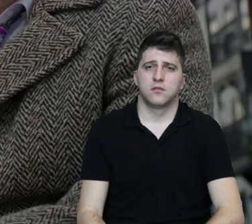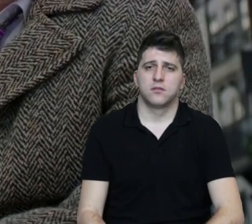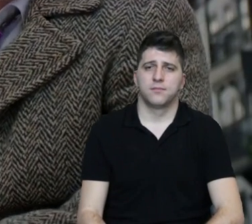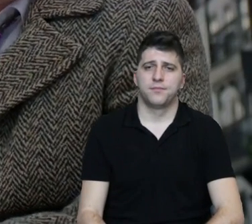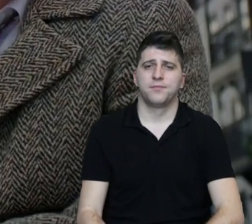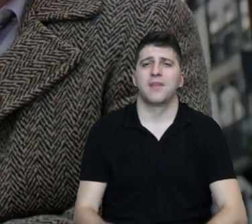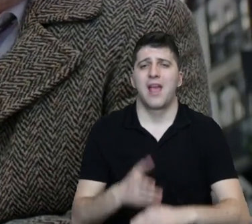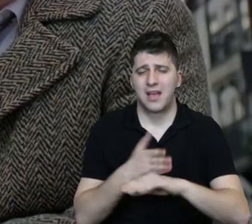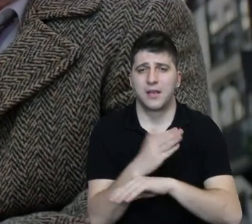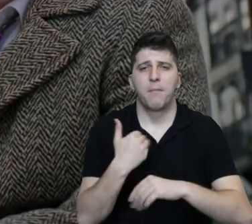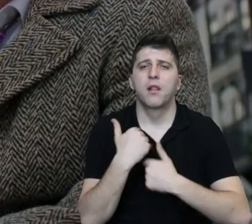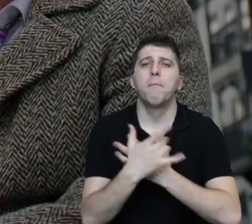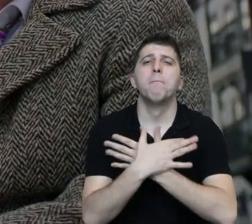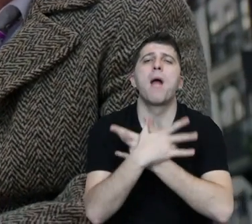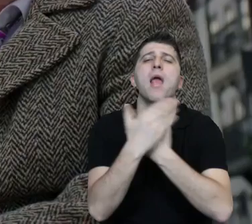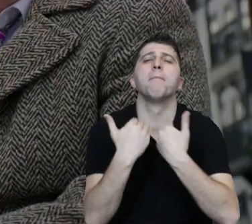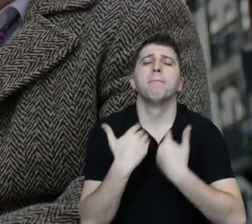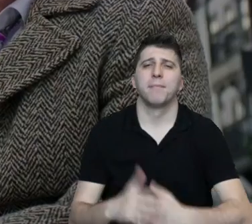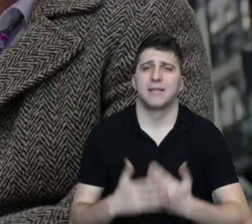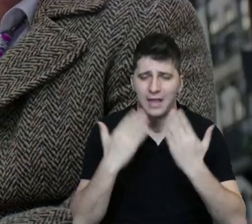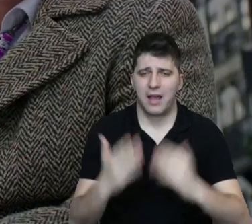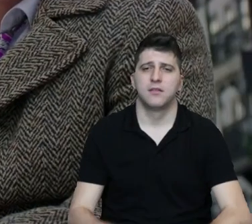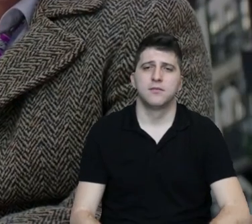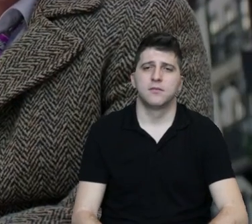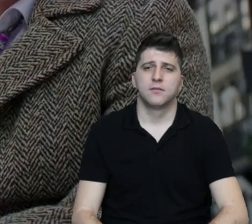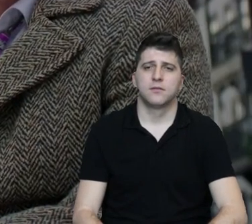Aslına bakacak olursan ben bir meleğim be. Ya.